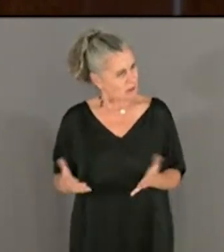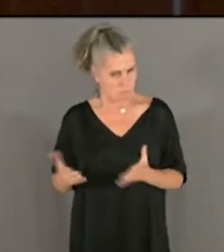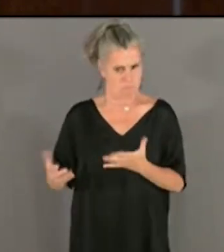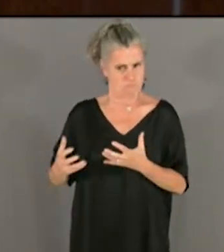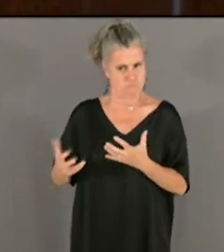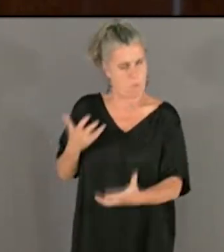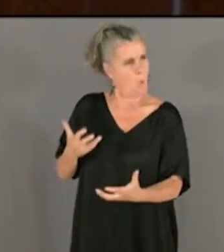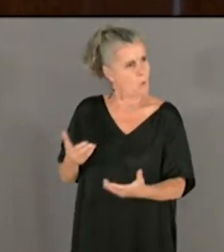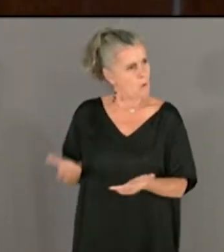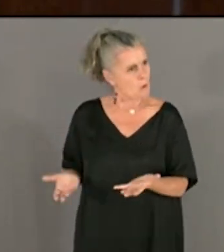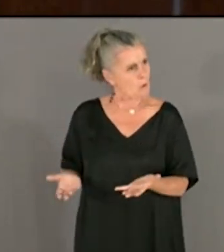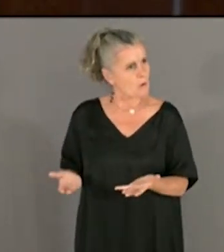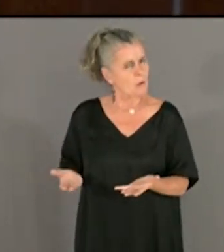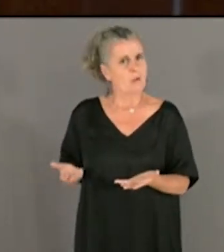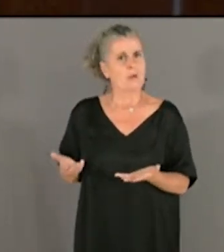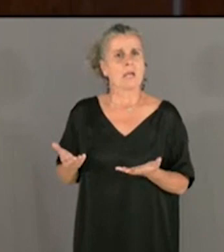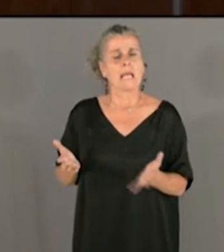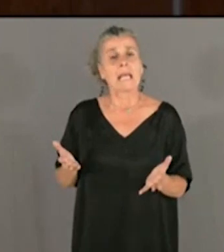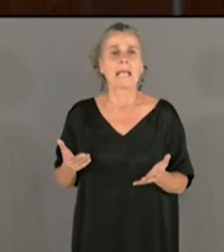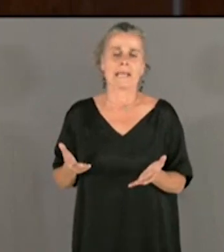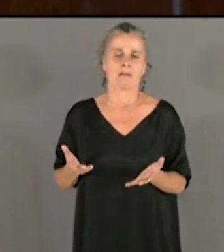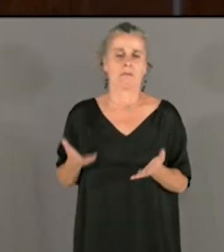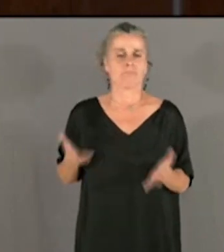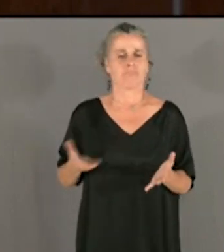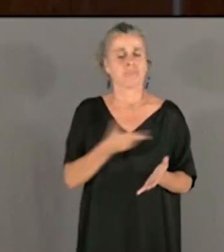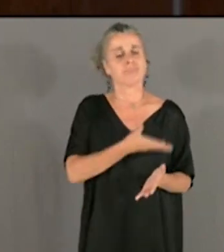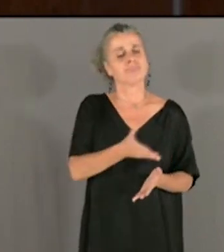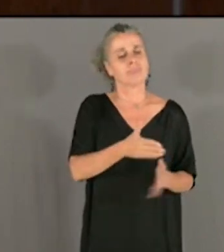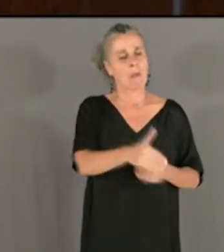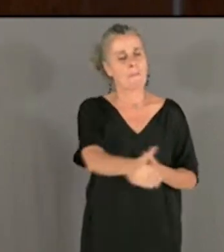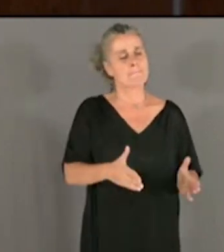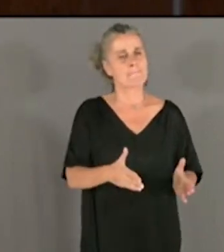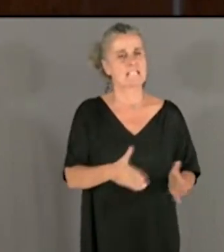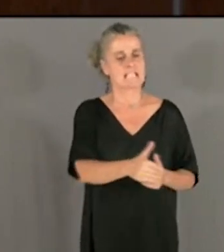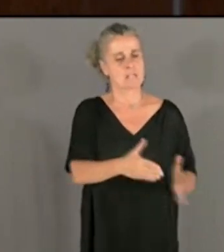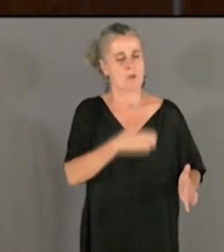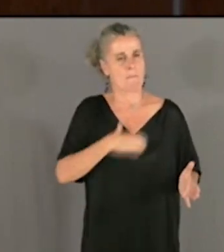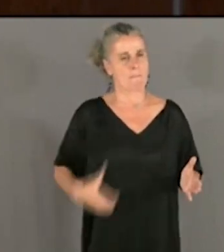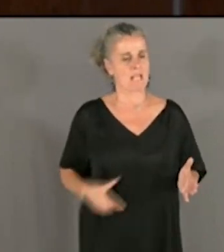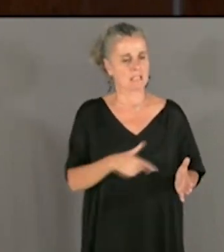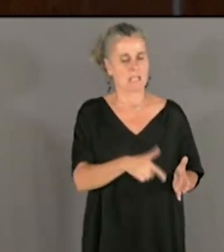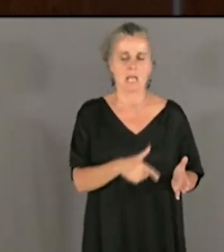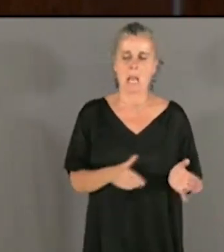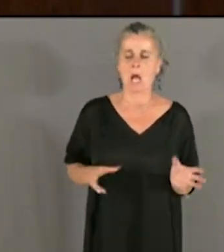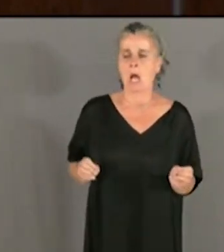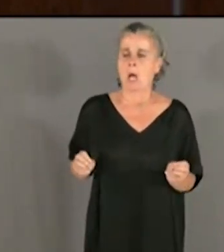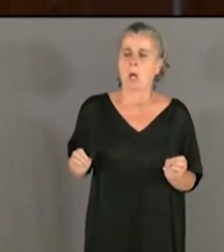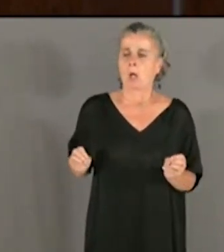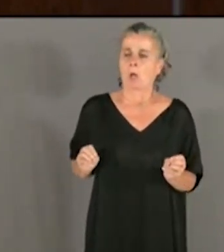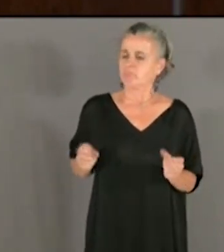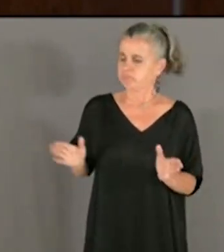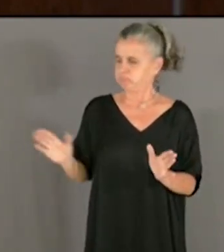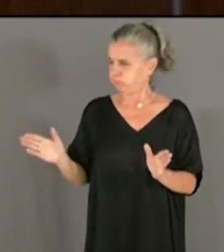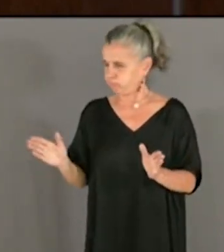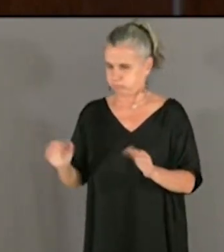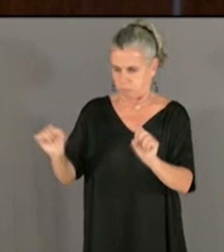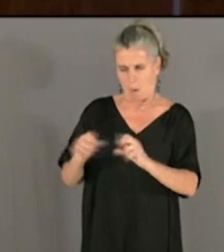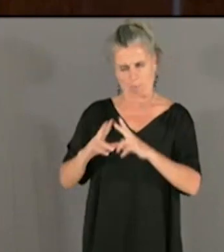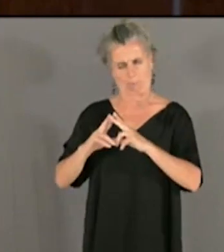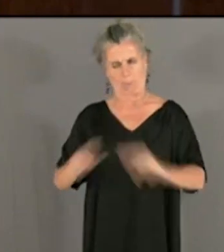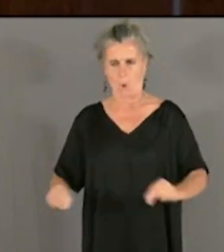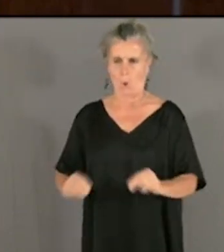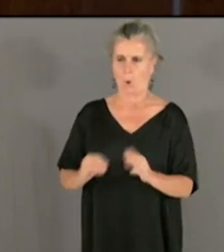l'espace qui leur est accordé par la mairie de secteur jusqu'à présent est on ne peut plus pertinent, très bien entretenu. Donc